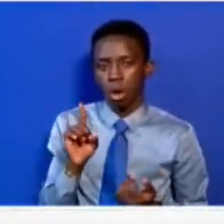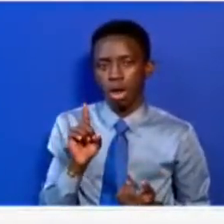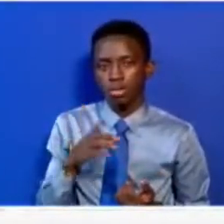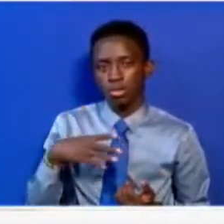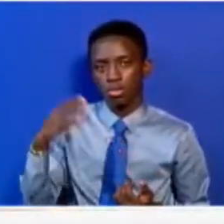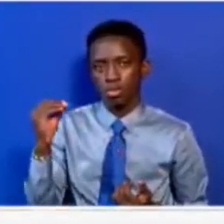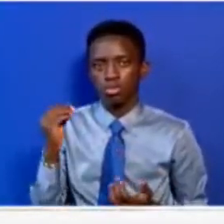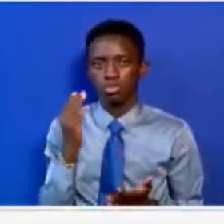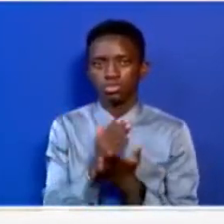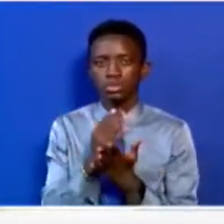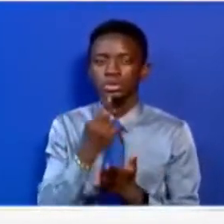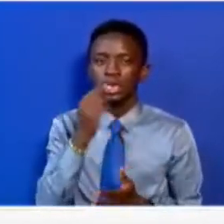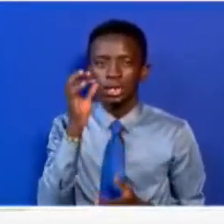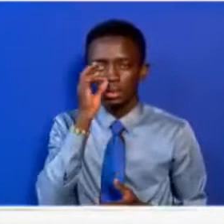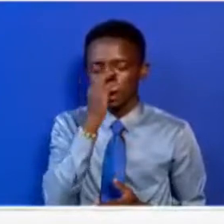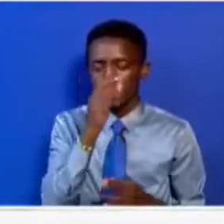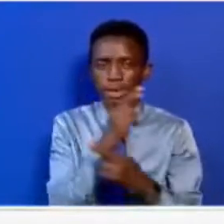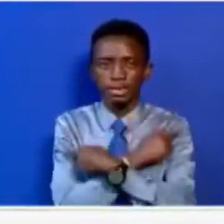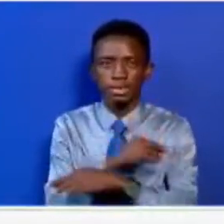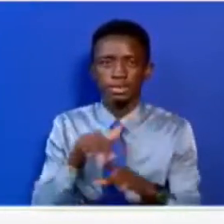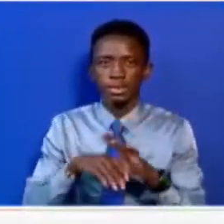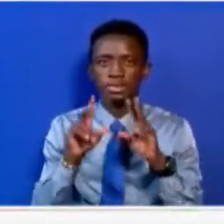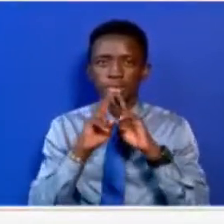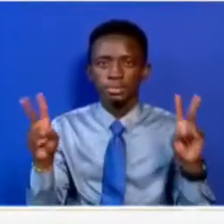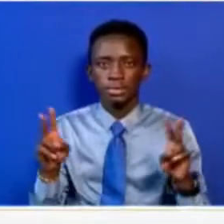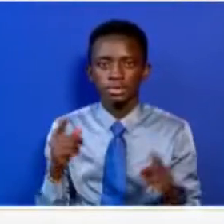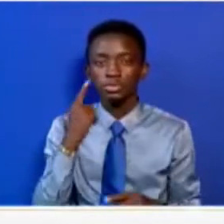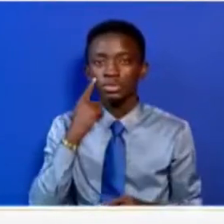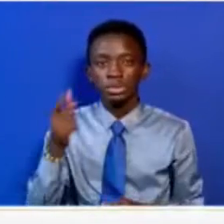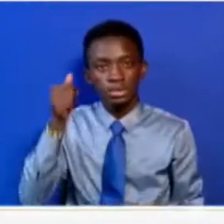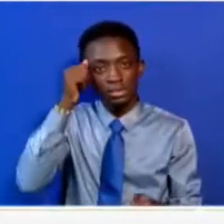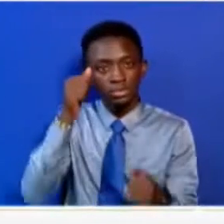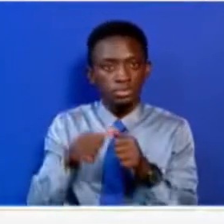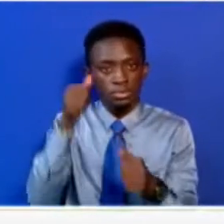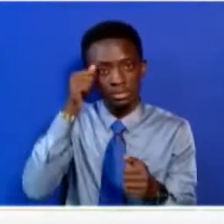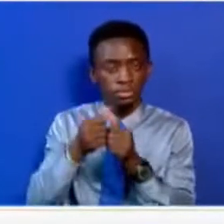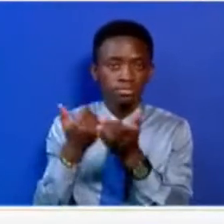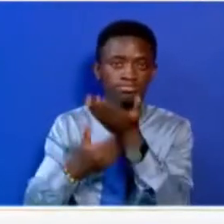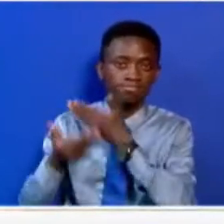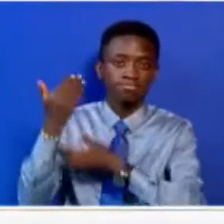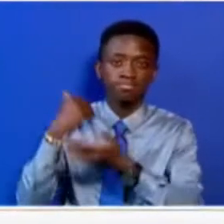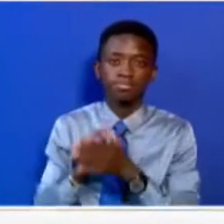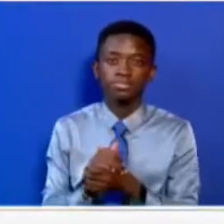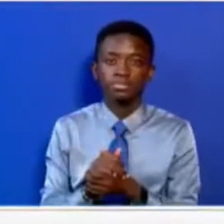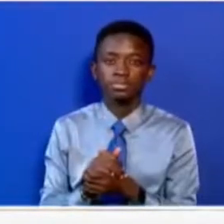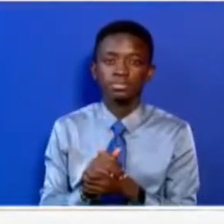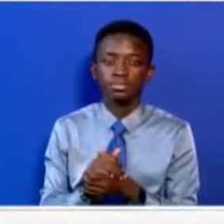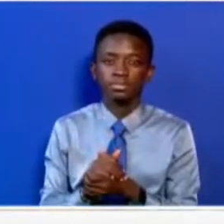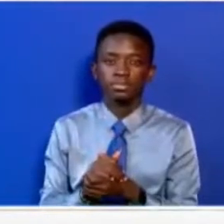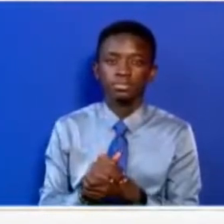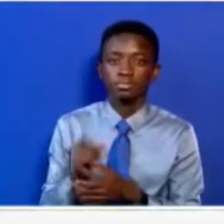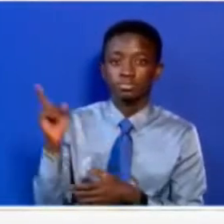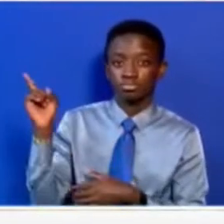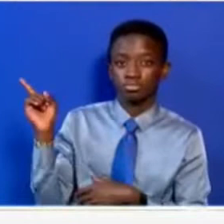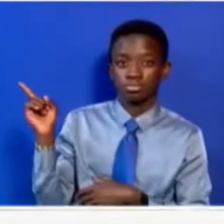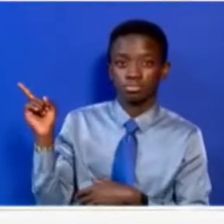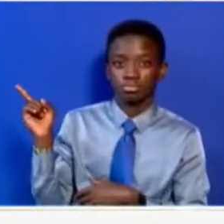rest in peace. Kutokana na kumbukumbu za zamani. Lakini Kibaki alikuja kulala kwa kitanda yangu